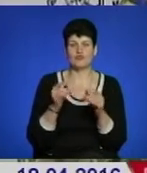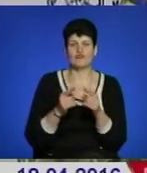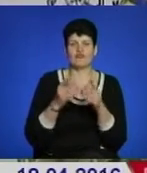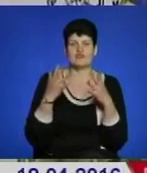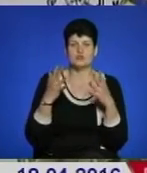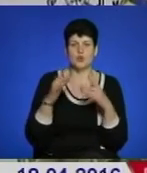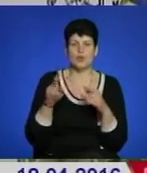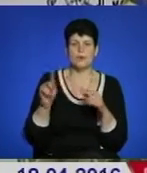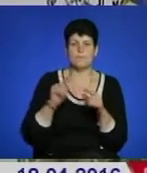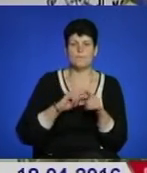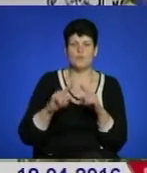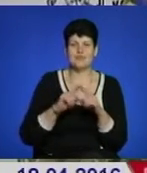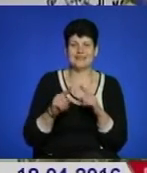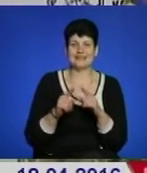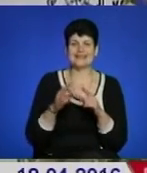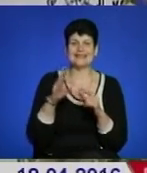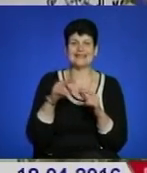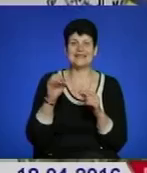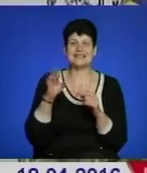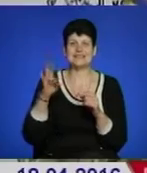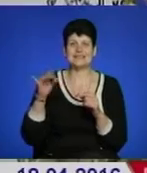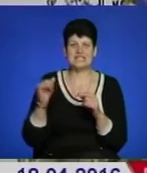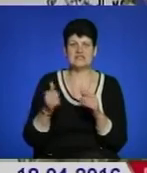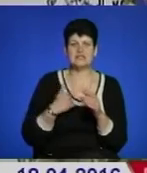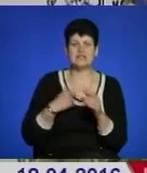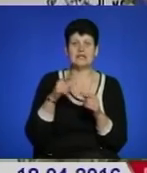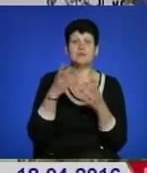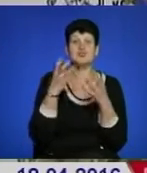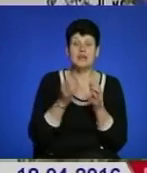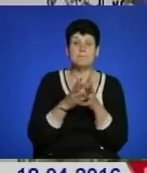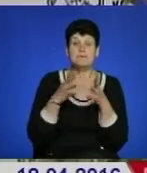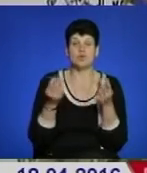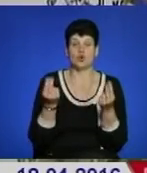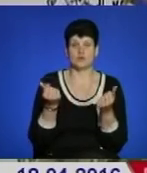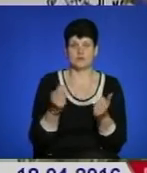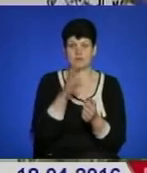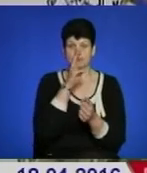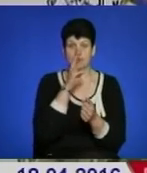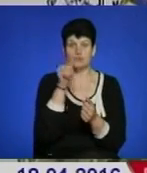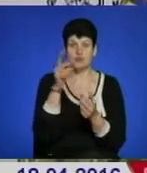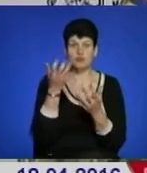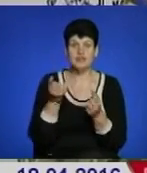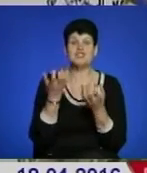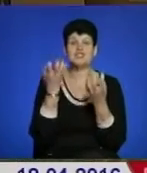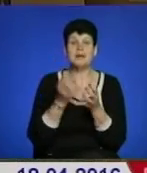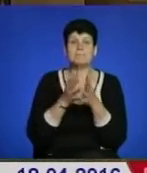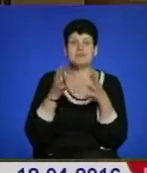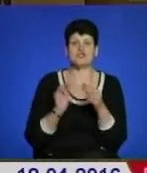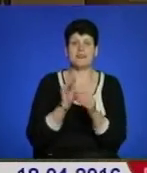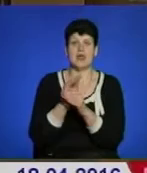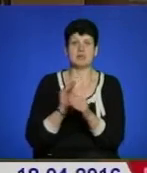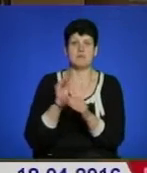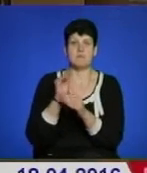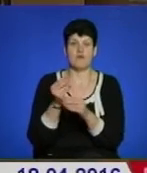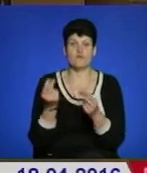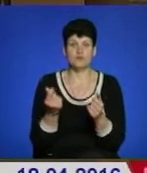десантних військ. В високомобільних десантних військах ще більше грошове забезпечення, вони отримують ще більше надбавок. Також в